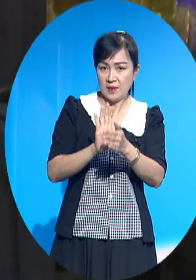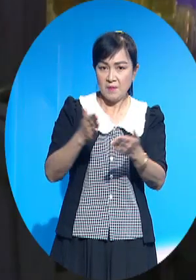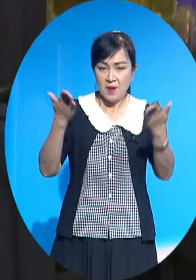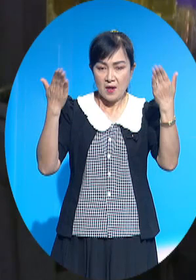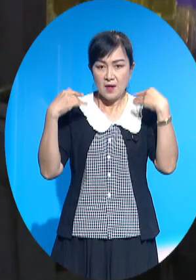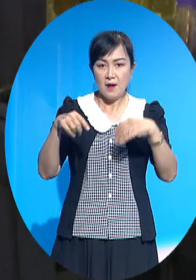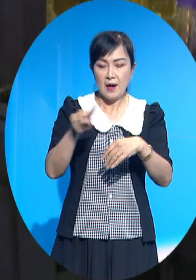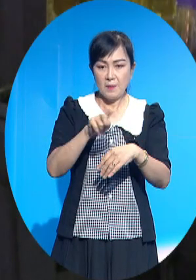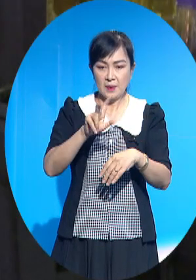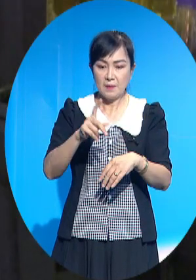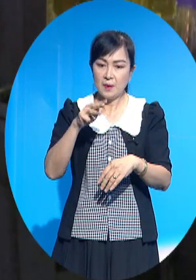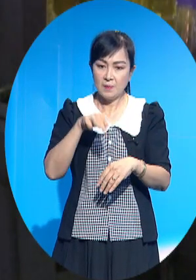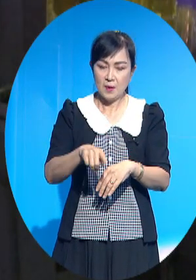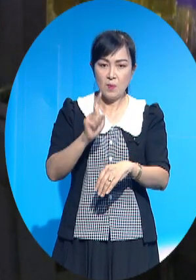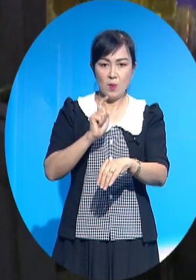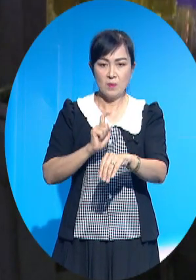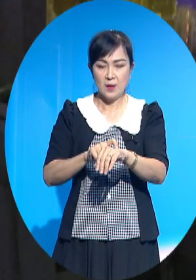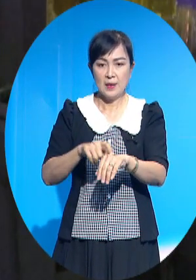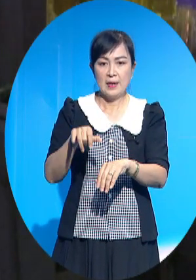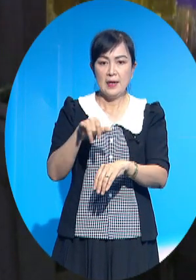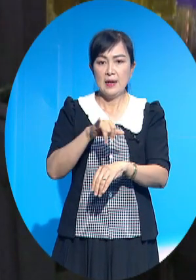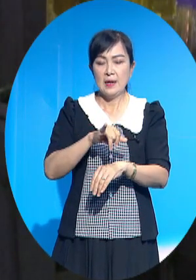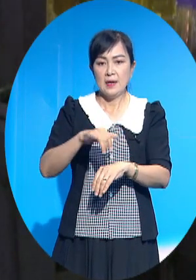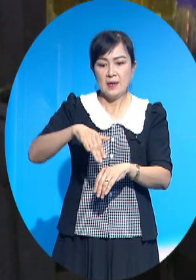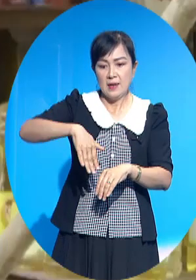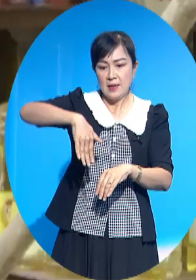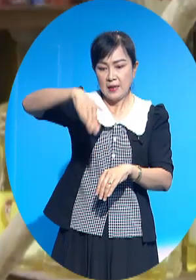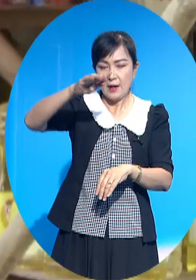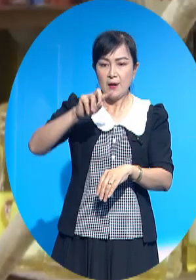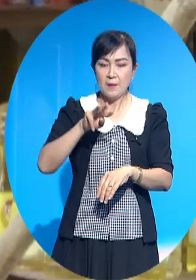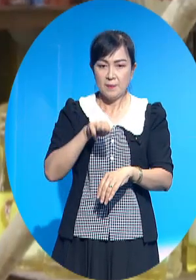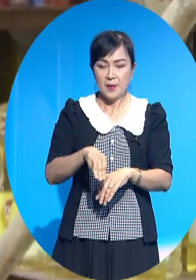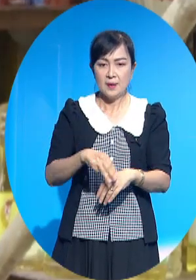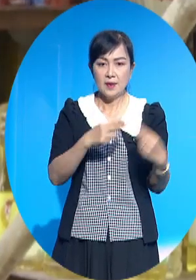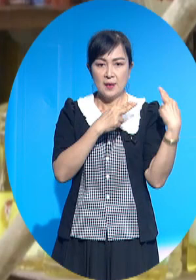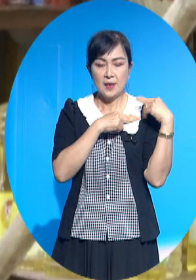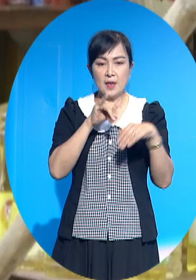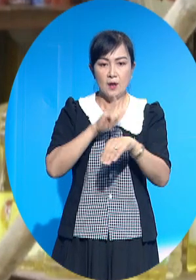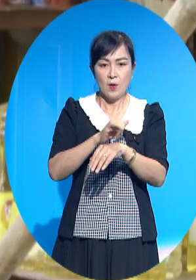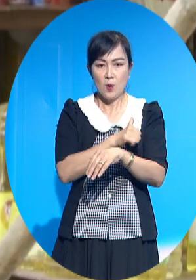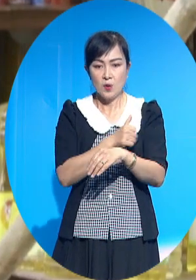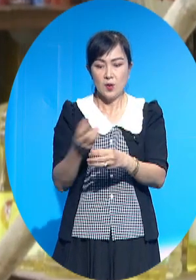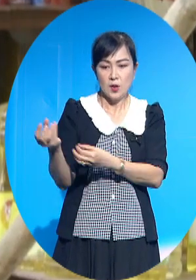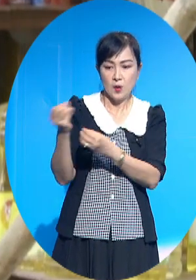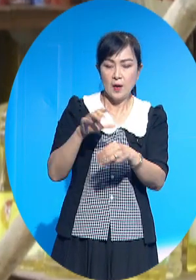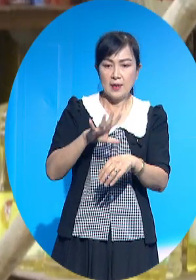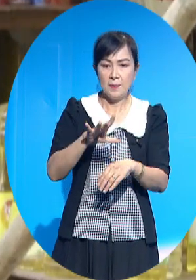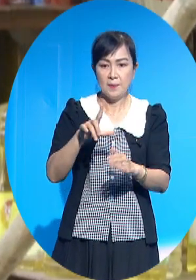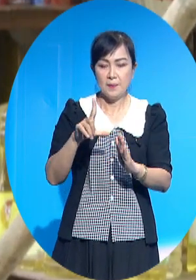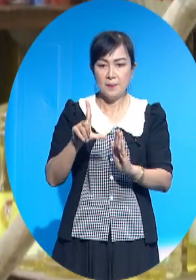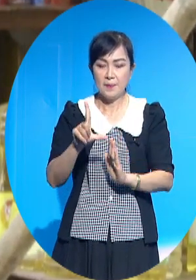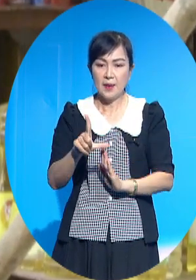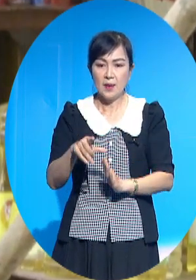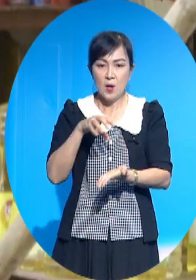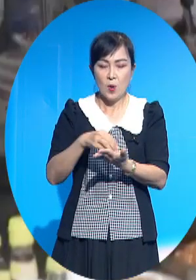sức gió lên đến 218 km một giờ và sống cao gần 2m hiện nhà chức trách sở tại đã yêu cầu người dân di chuyển đến 57 nơi trú ẩn